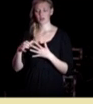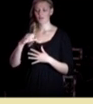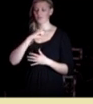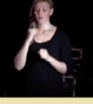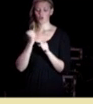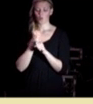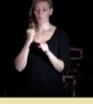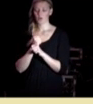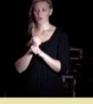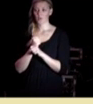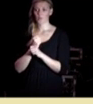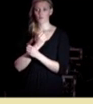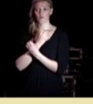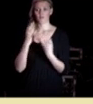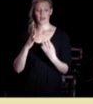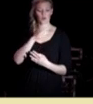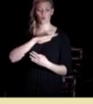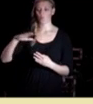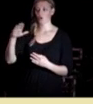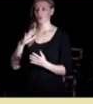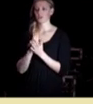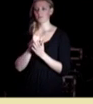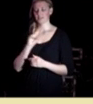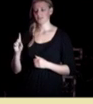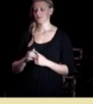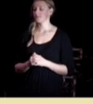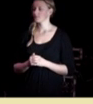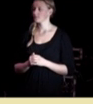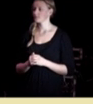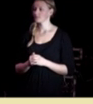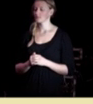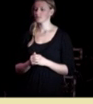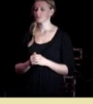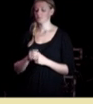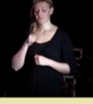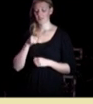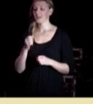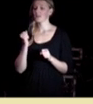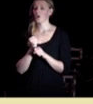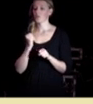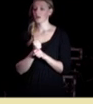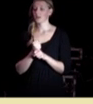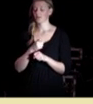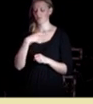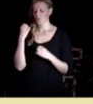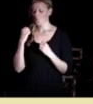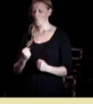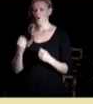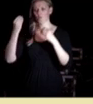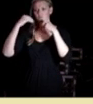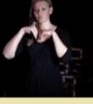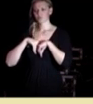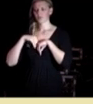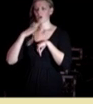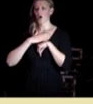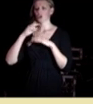hvis vi jobber på flere fronter samtidig. I dette arbeidet så må vi faktisk ta inn over oss at